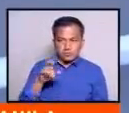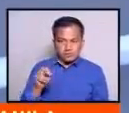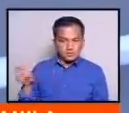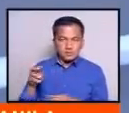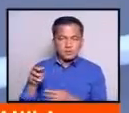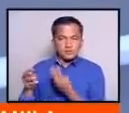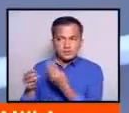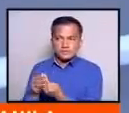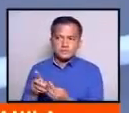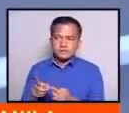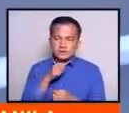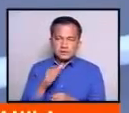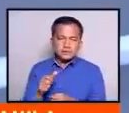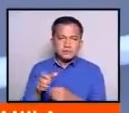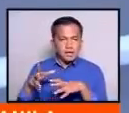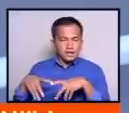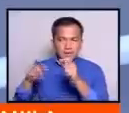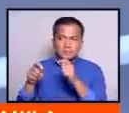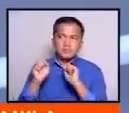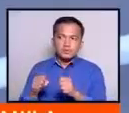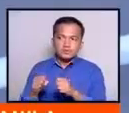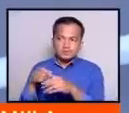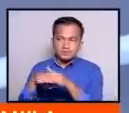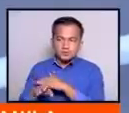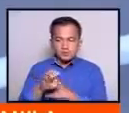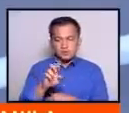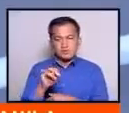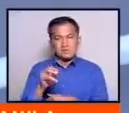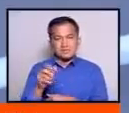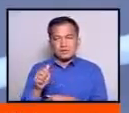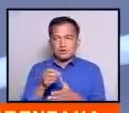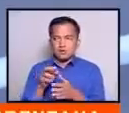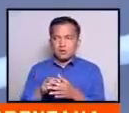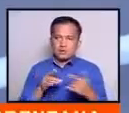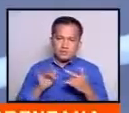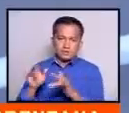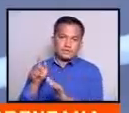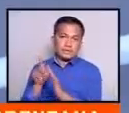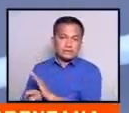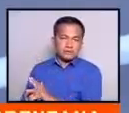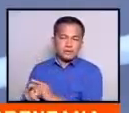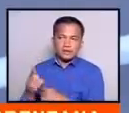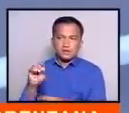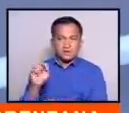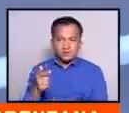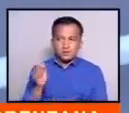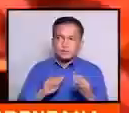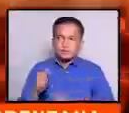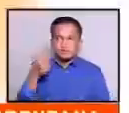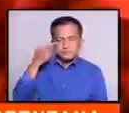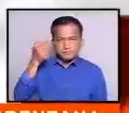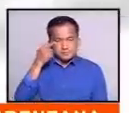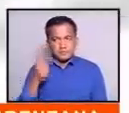ng Muntinlupa. Kung hindi kasi sila maaampun, posibleng isa ilalim sa euthanasia or mercy killing ang mga aso. Umaksyon si Greg